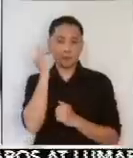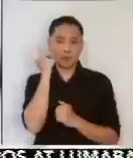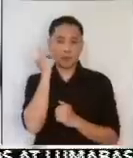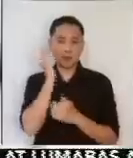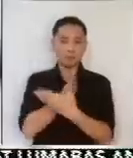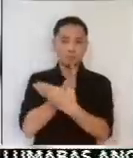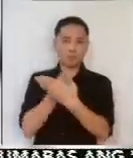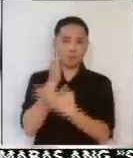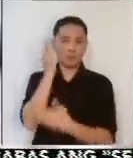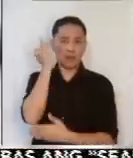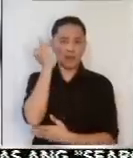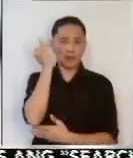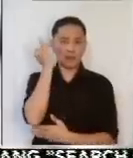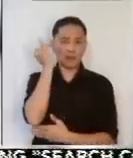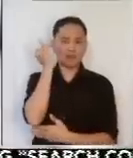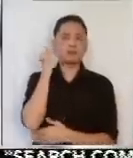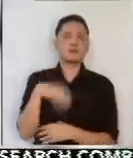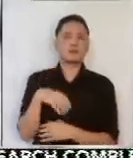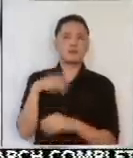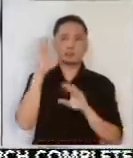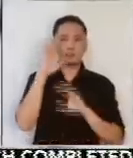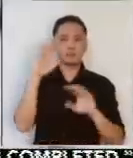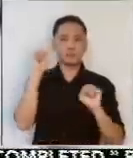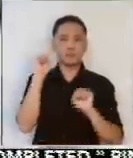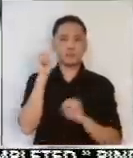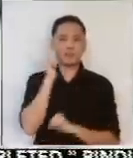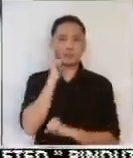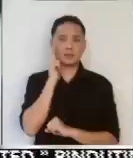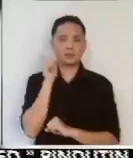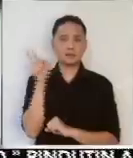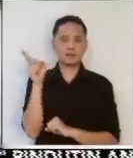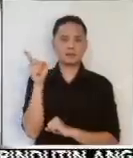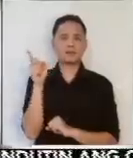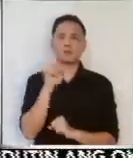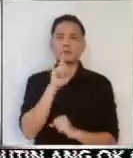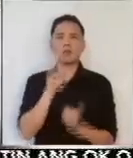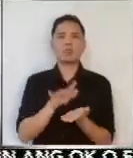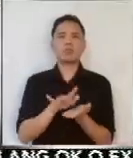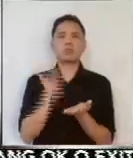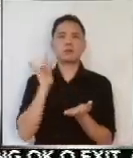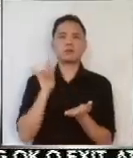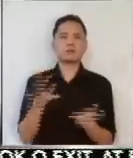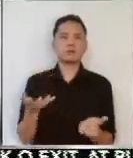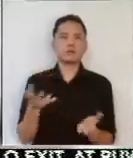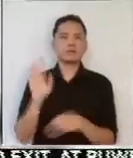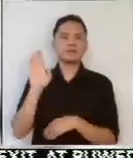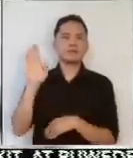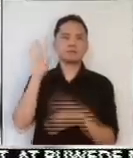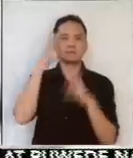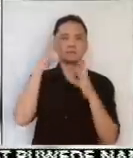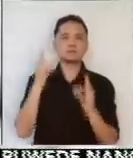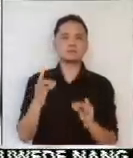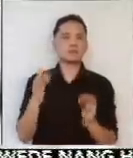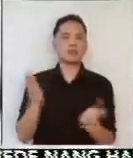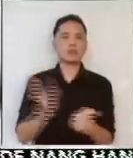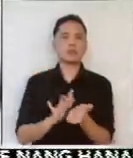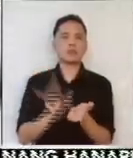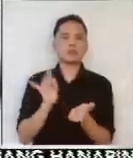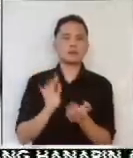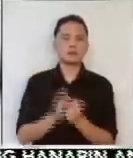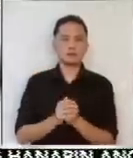the President gravely abused his discretion. Mm-hmm. But such a challenge will not